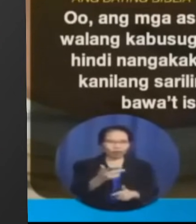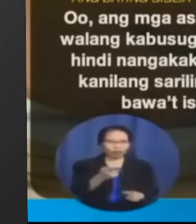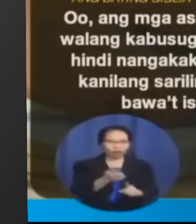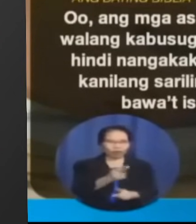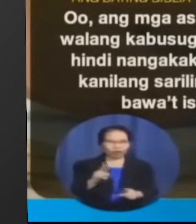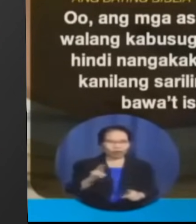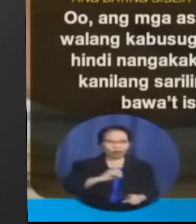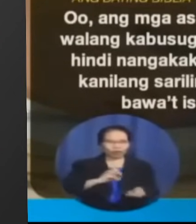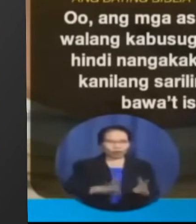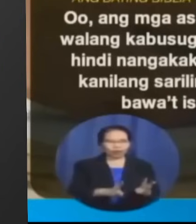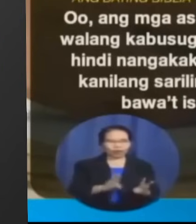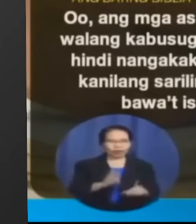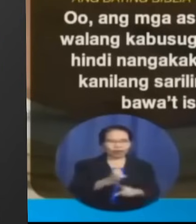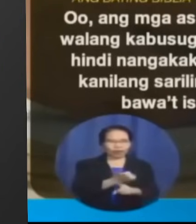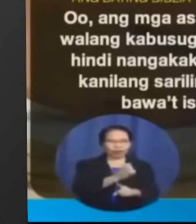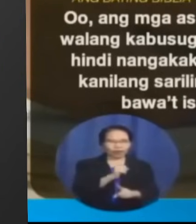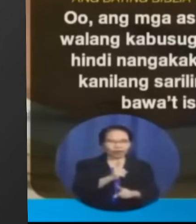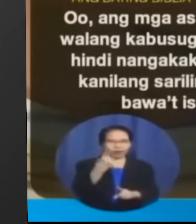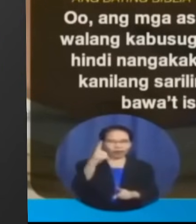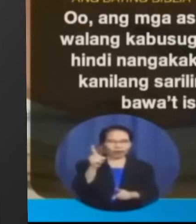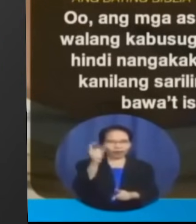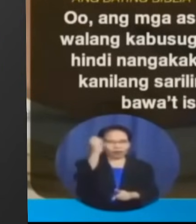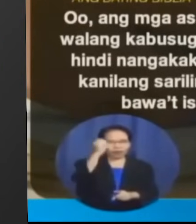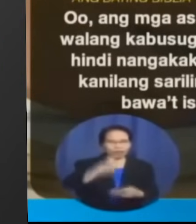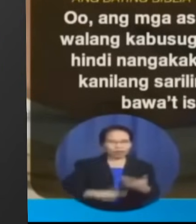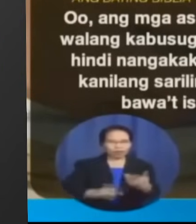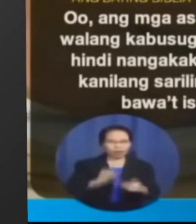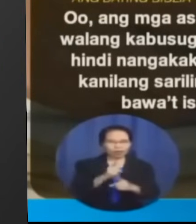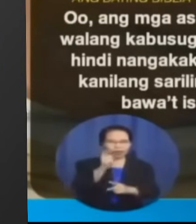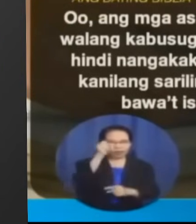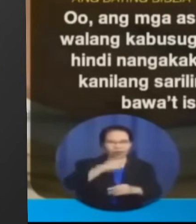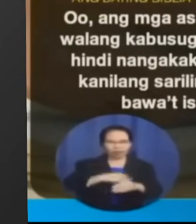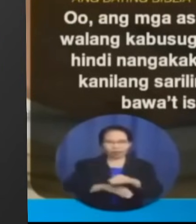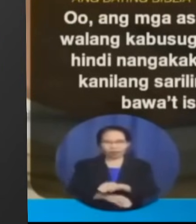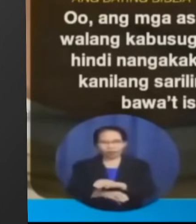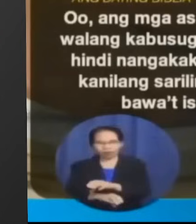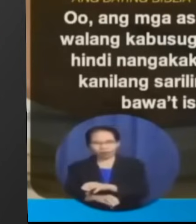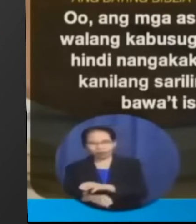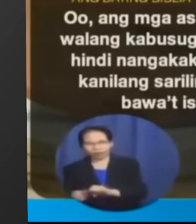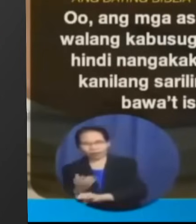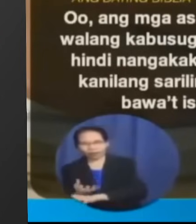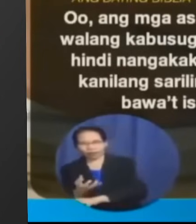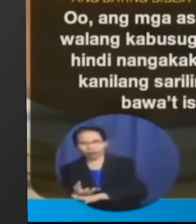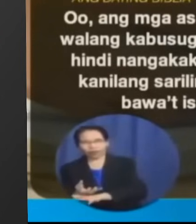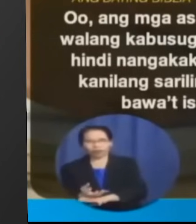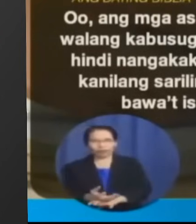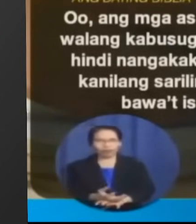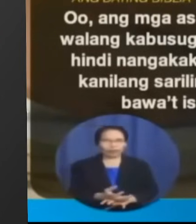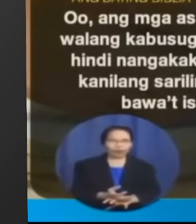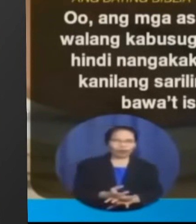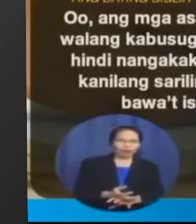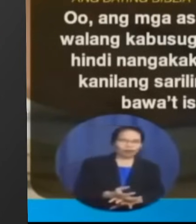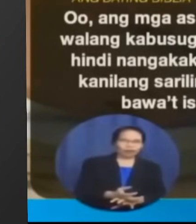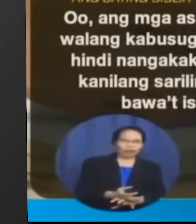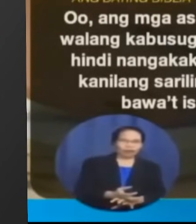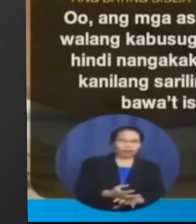lahat sa kanilang sariling daan na mula sa lahat ng dako. Bawat isa'y sa kanyang